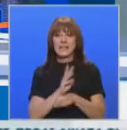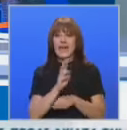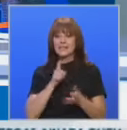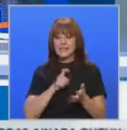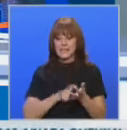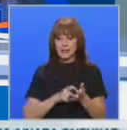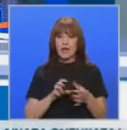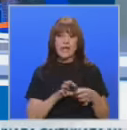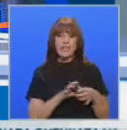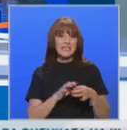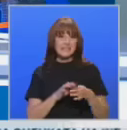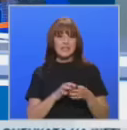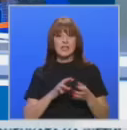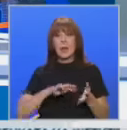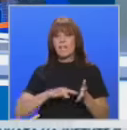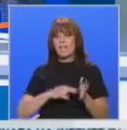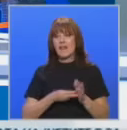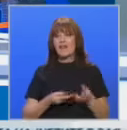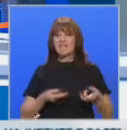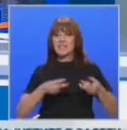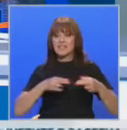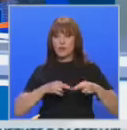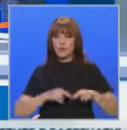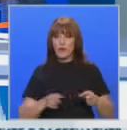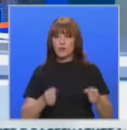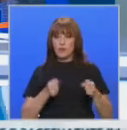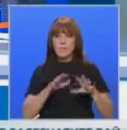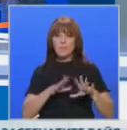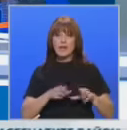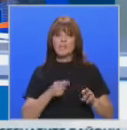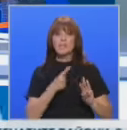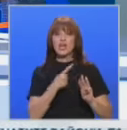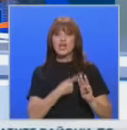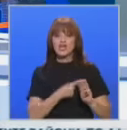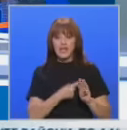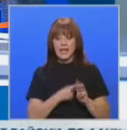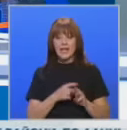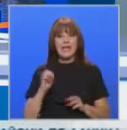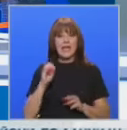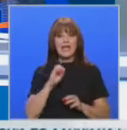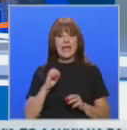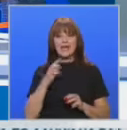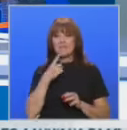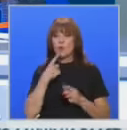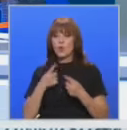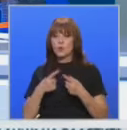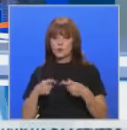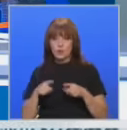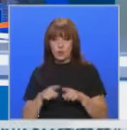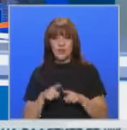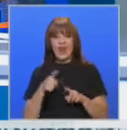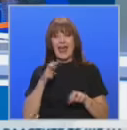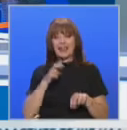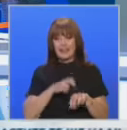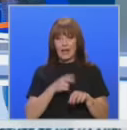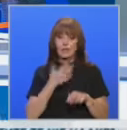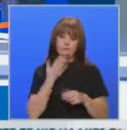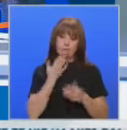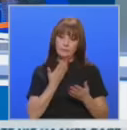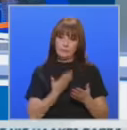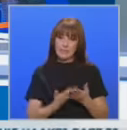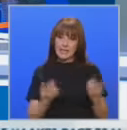с плана за възстановяването и устойчивост, приемането ни в Шенген и с еврозоната. Индиректно днес премиерът Николай Денков призна и